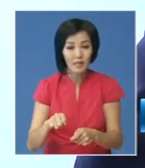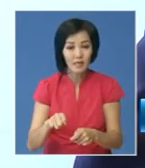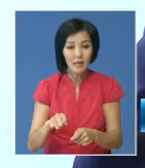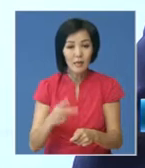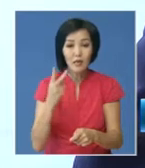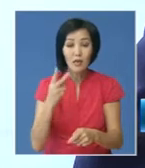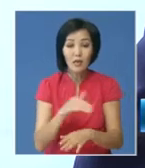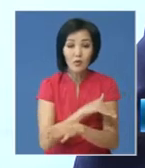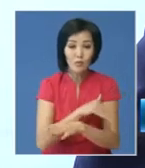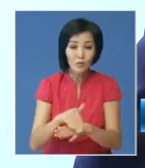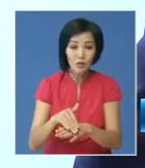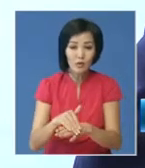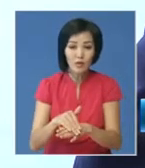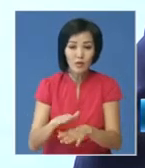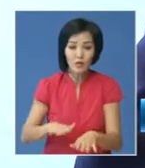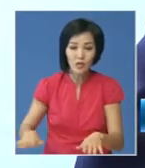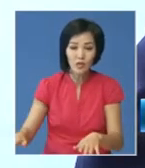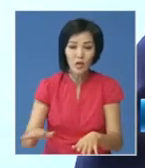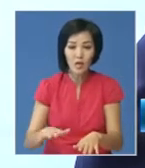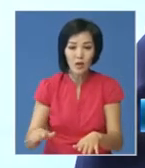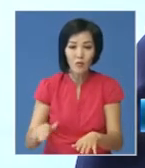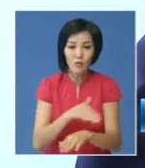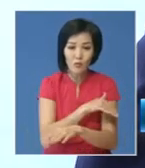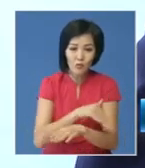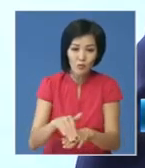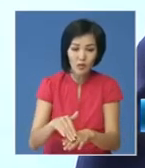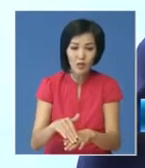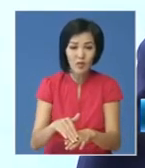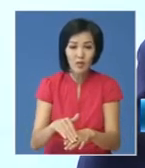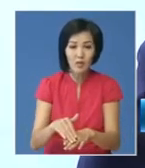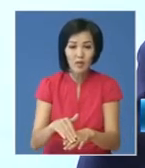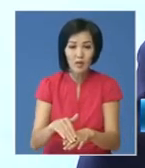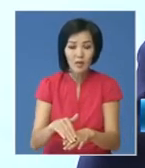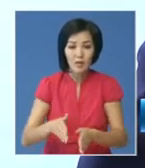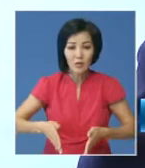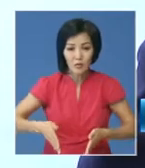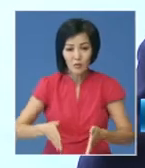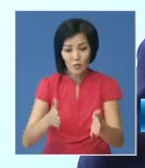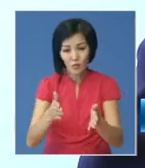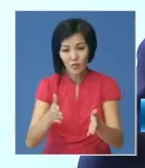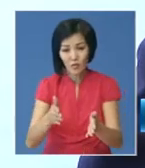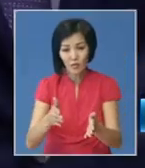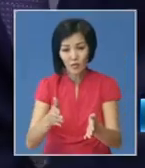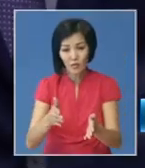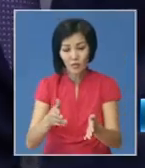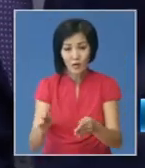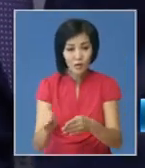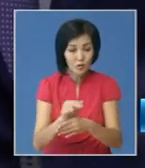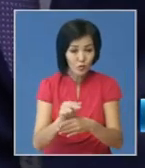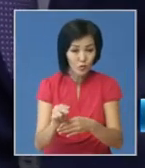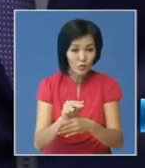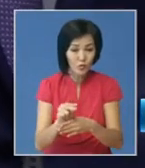екі көшенің жағалауы, бойы, мына көшедегі жөндеу